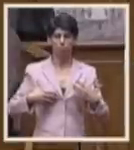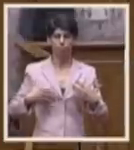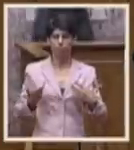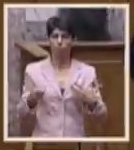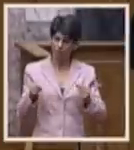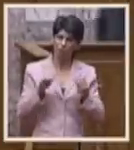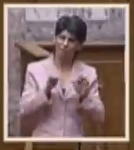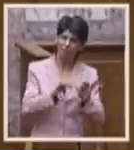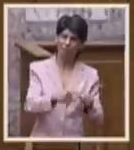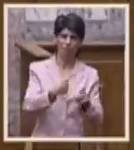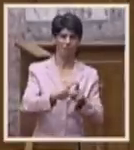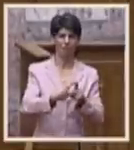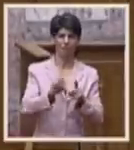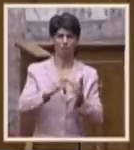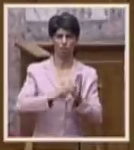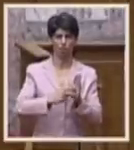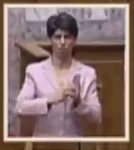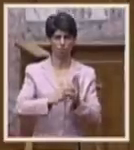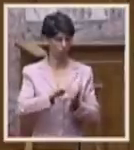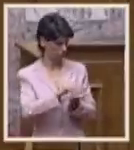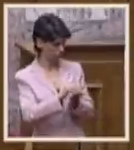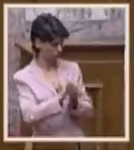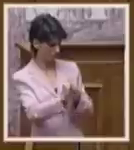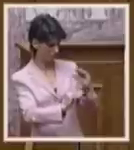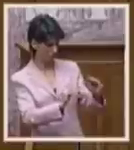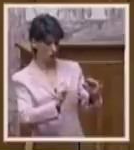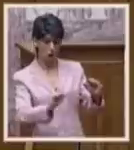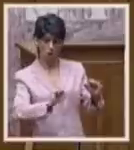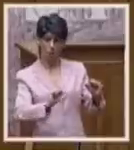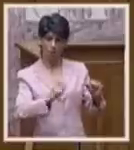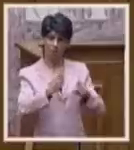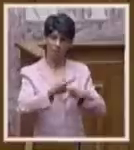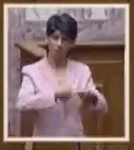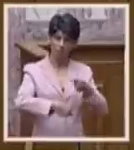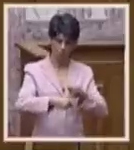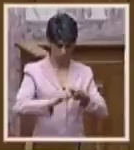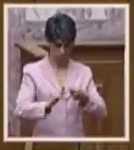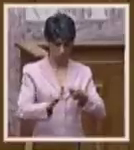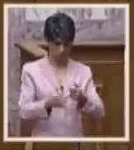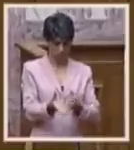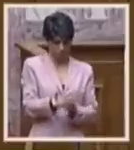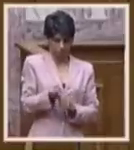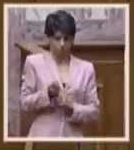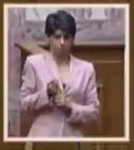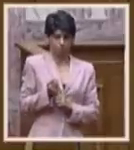οικονομία. Αποτρέπει επενδυτές. Φοβίζει τον Έλληνα επιχειρηματία να επενδύσει.